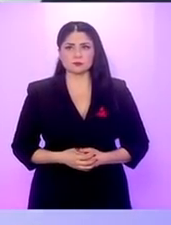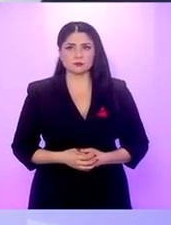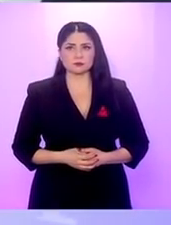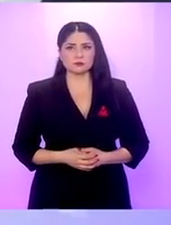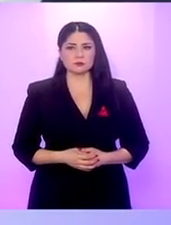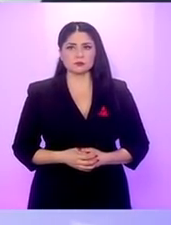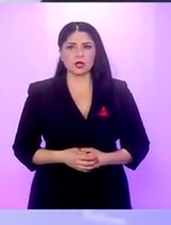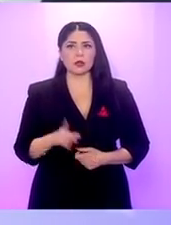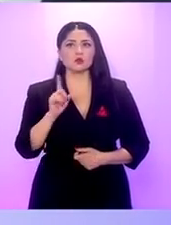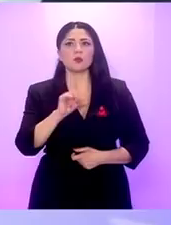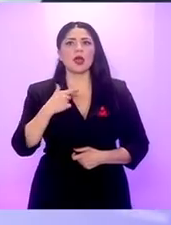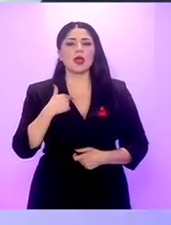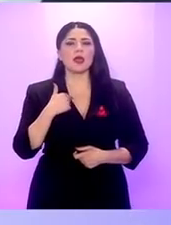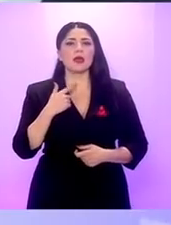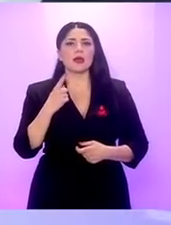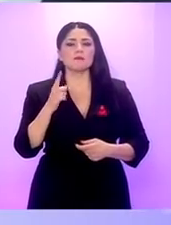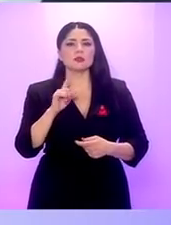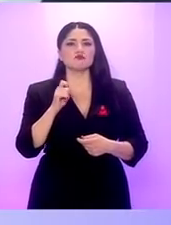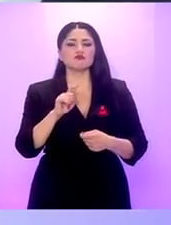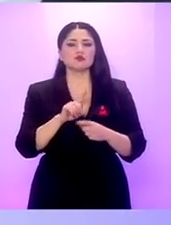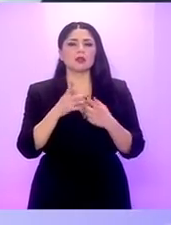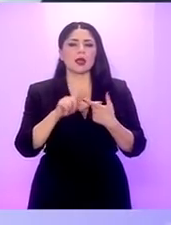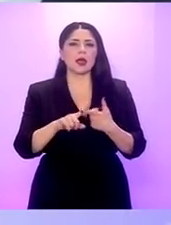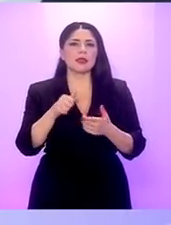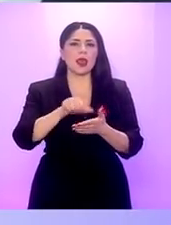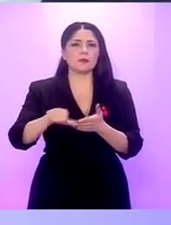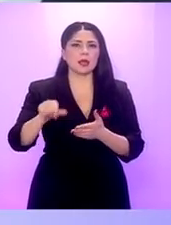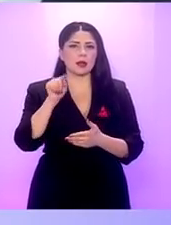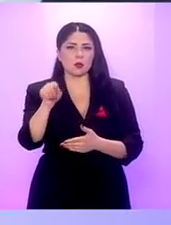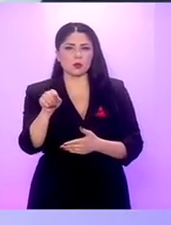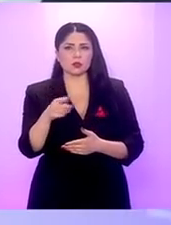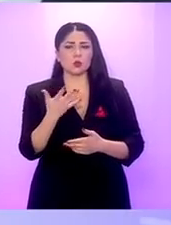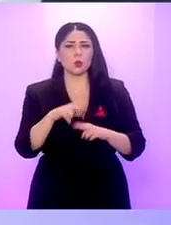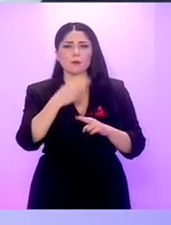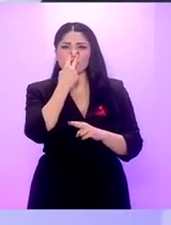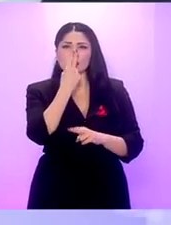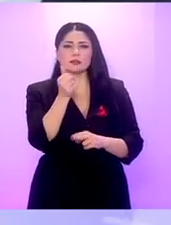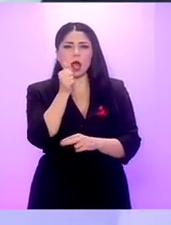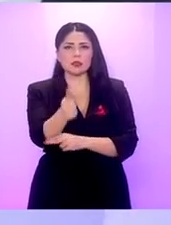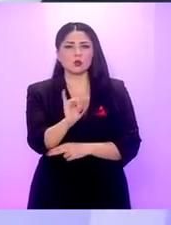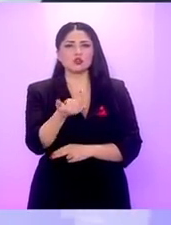de argumente pentru a te elimina. Cum vedeți toate aceste declarații și toate aceste atacuri?